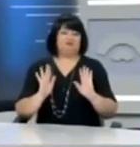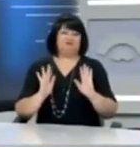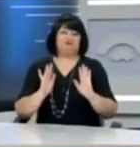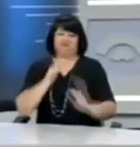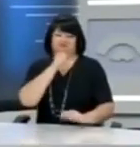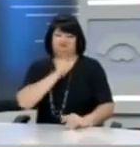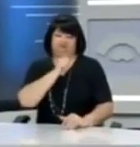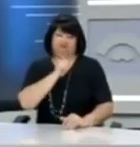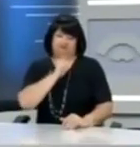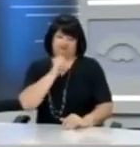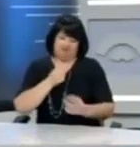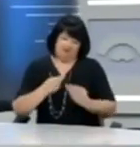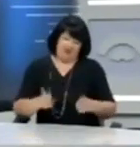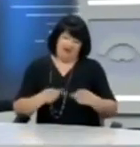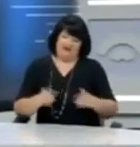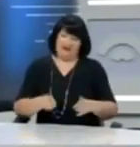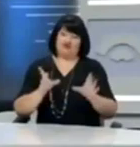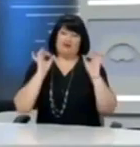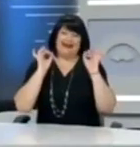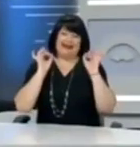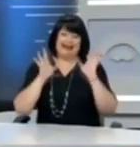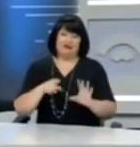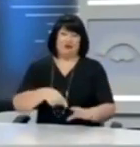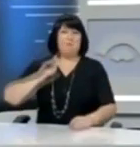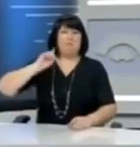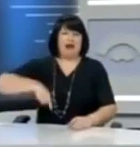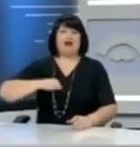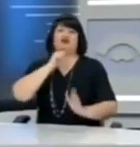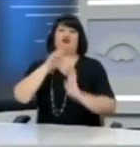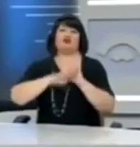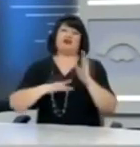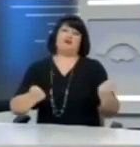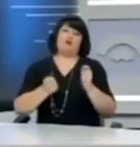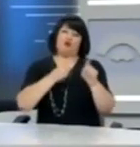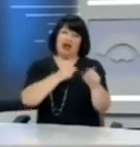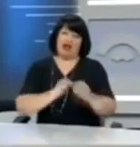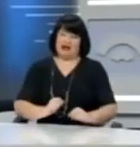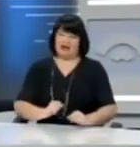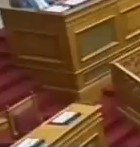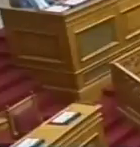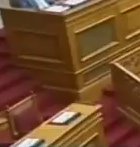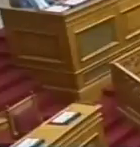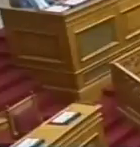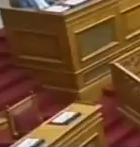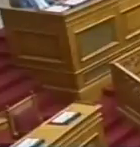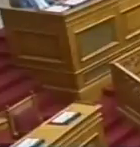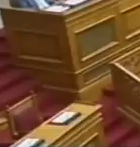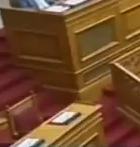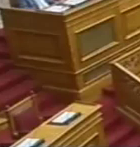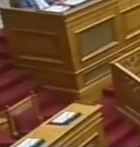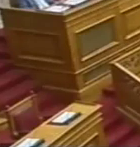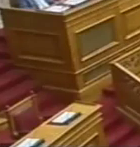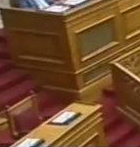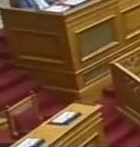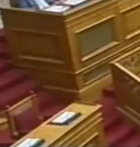να μην ανεχτούμε κατά κανέναν τρόπο την κατάφορη παραβίαση του Συντάγματος, στην οποία, κύριε Πρόεδρε, έχετε δυστυχώς